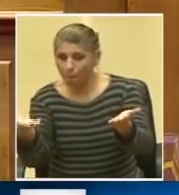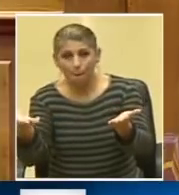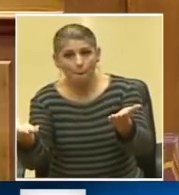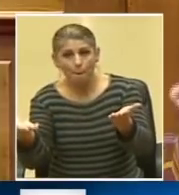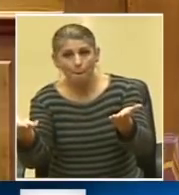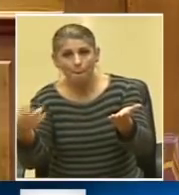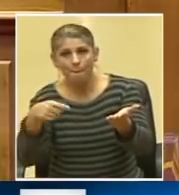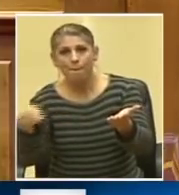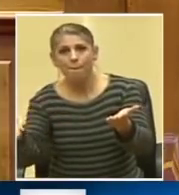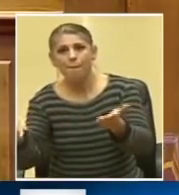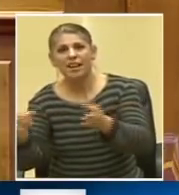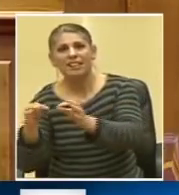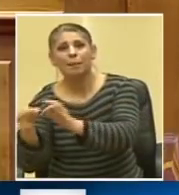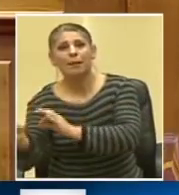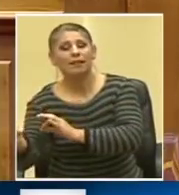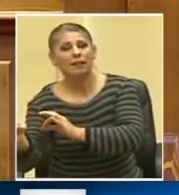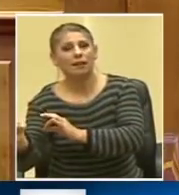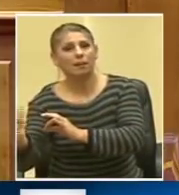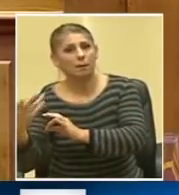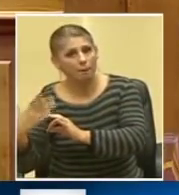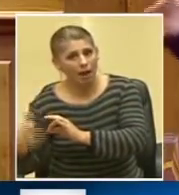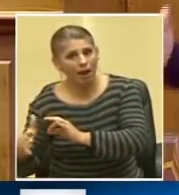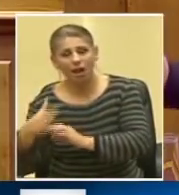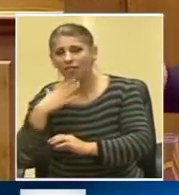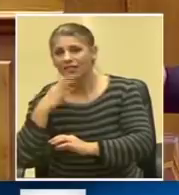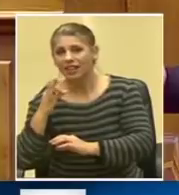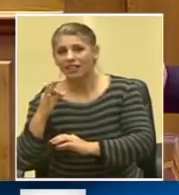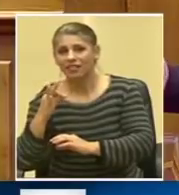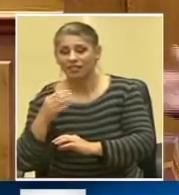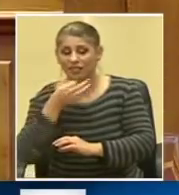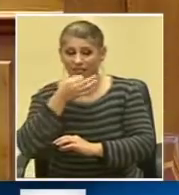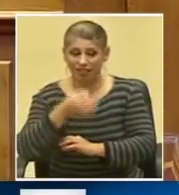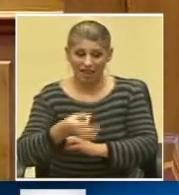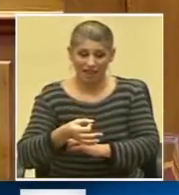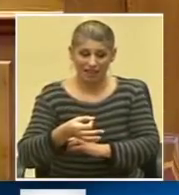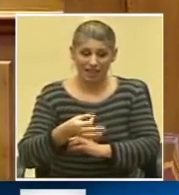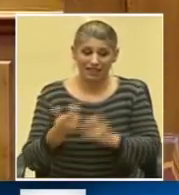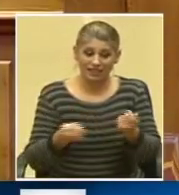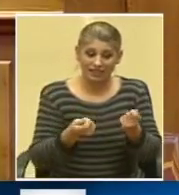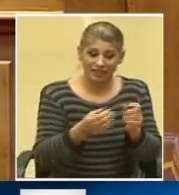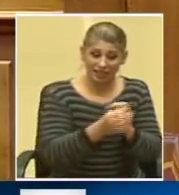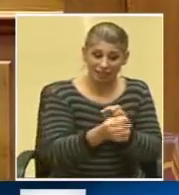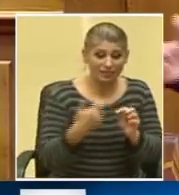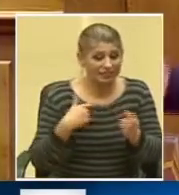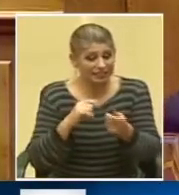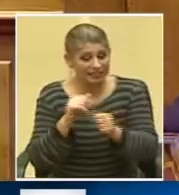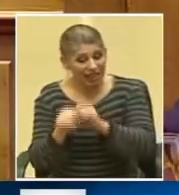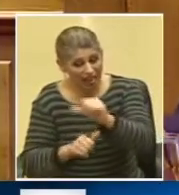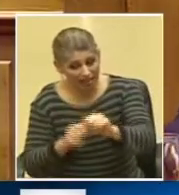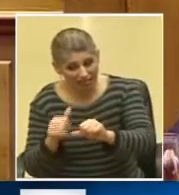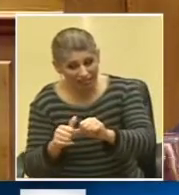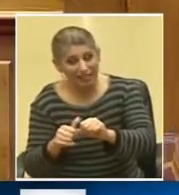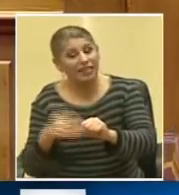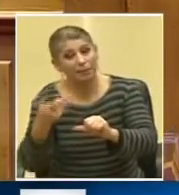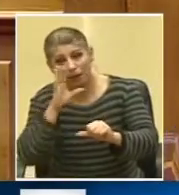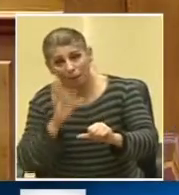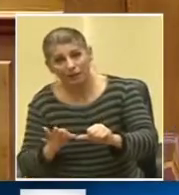αυτά τα μέτρα που παίρνετε, και άρα λέτε τι θα ίσχυε το 2019, τι αλλαγή κάνουμε, τι θα ισχύει το